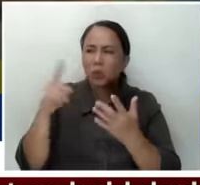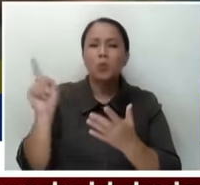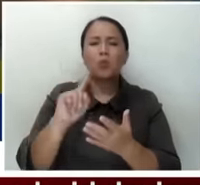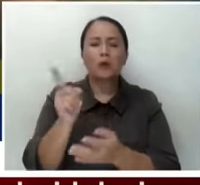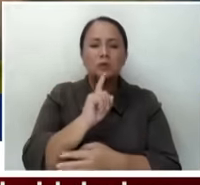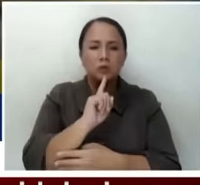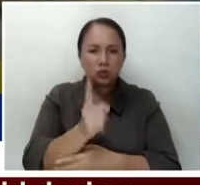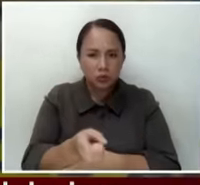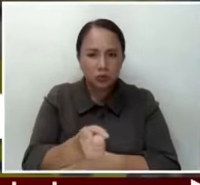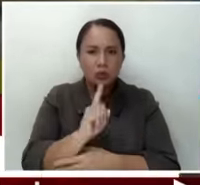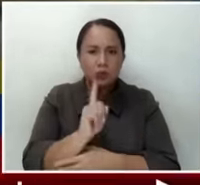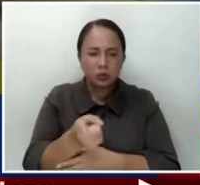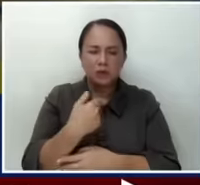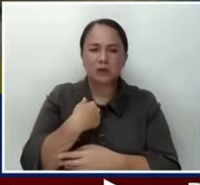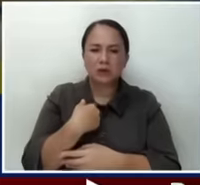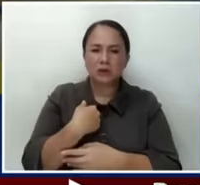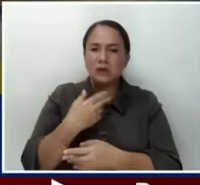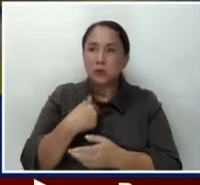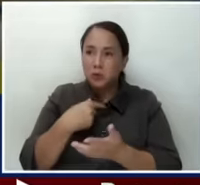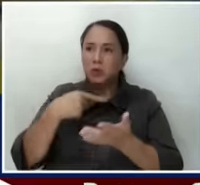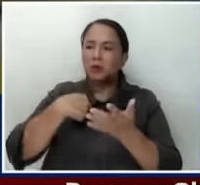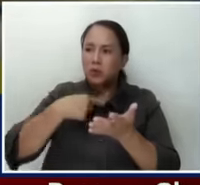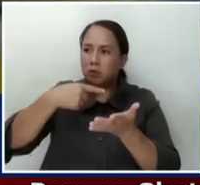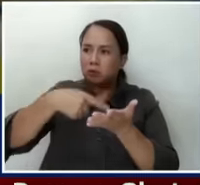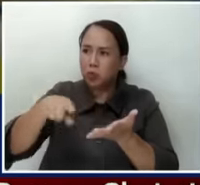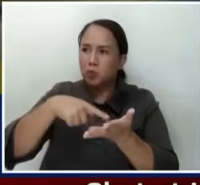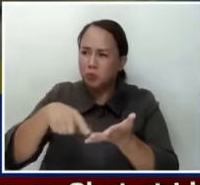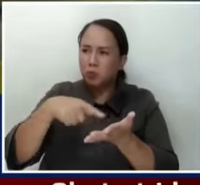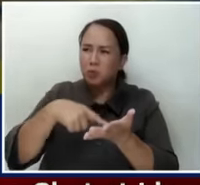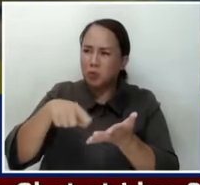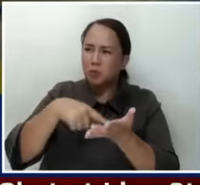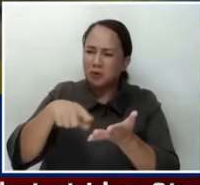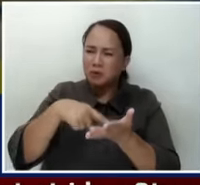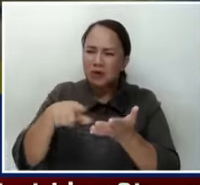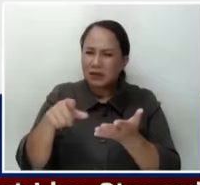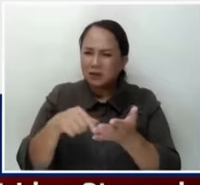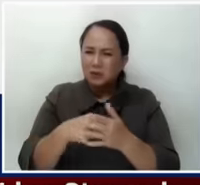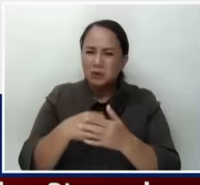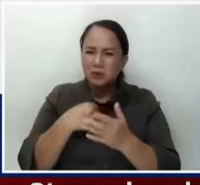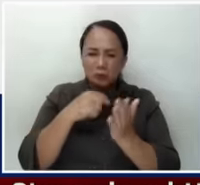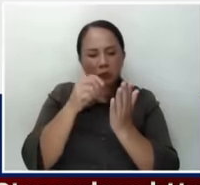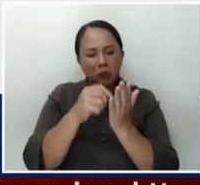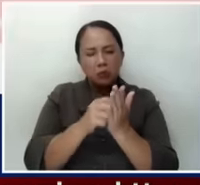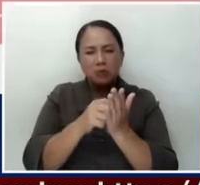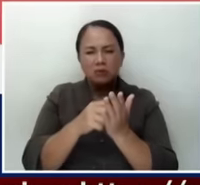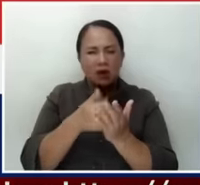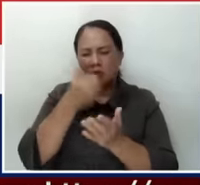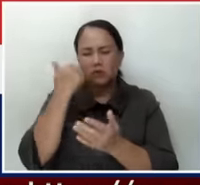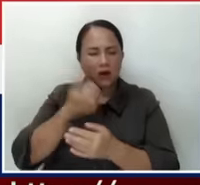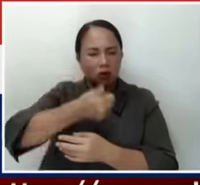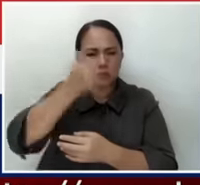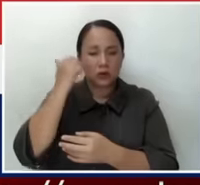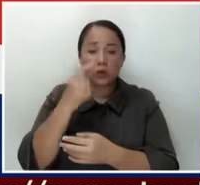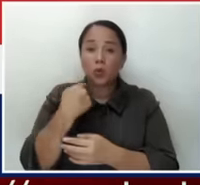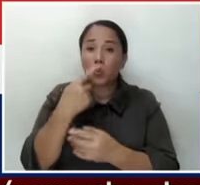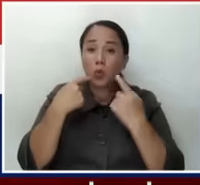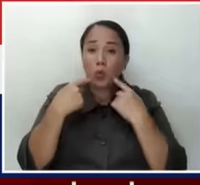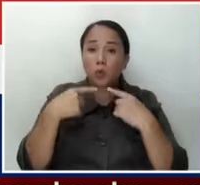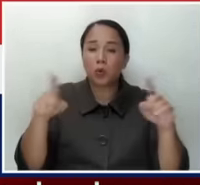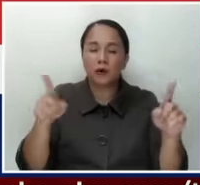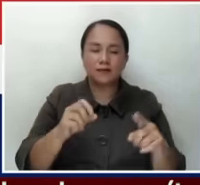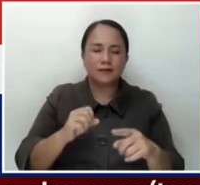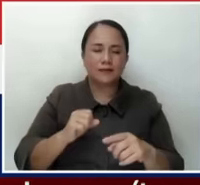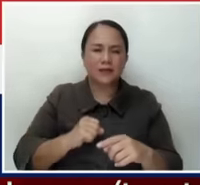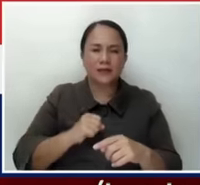kami naman mananaya, alam namin. Kasi yung iba halos ayaw na rin tumayak. Ibinulgar ito ni Senate Committee on Games